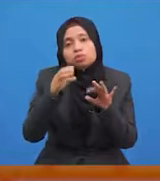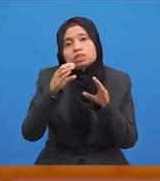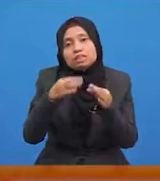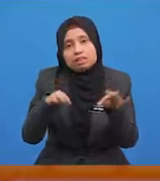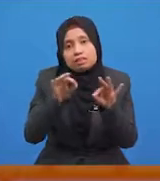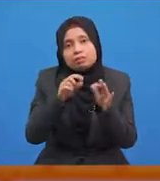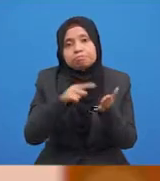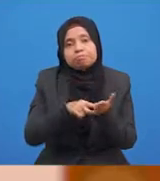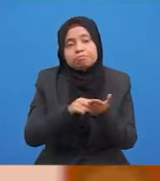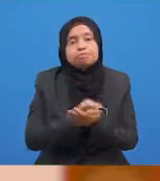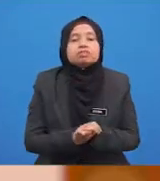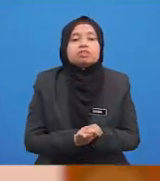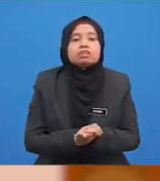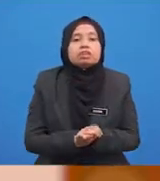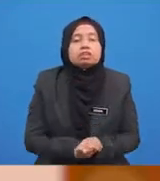ini.